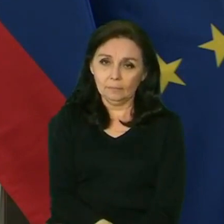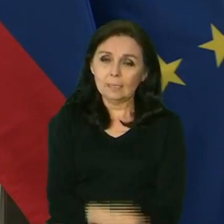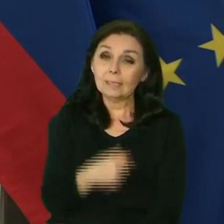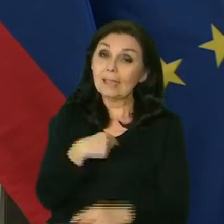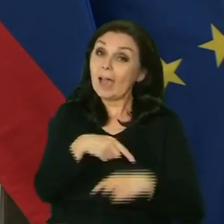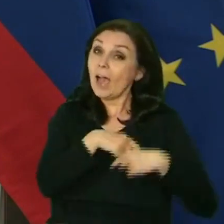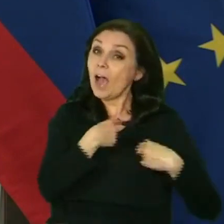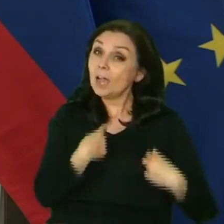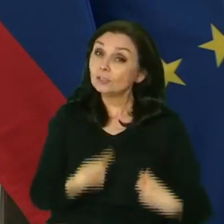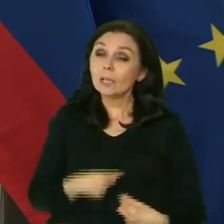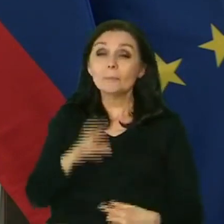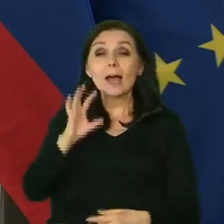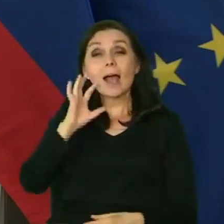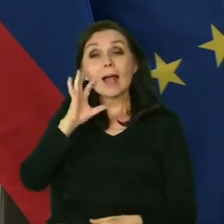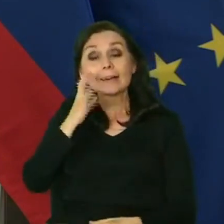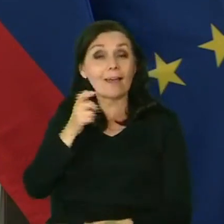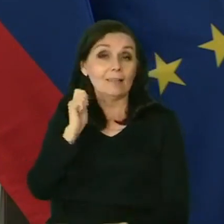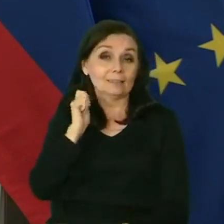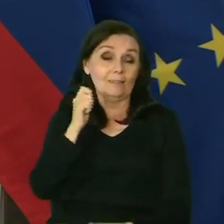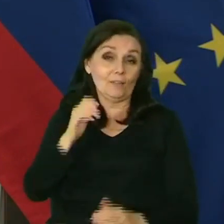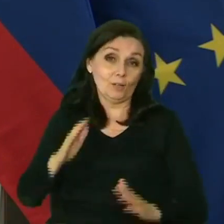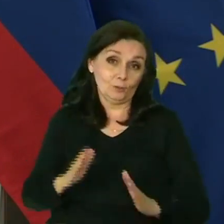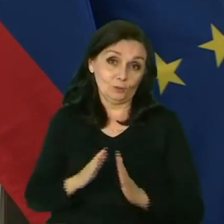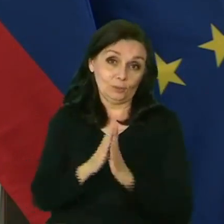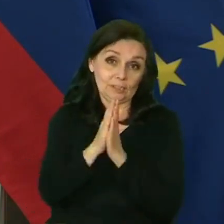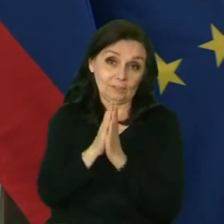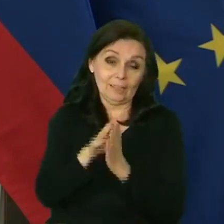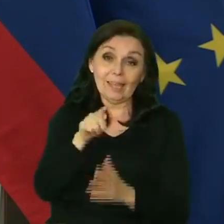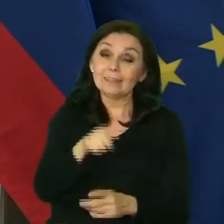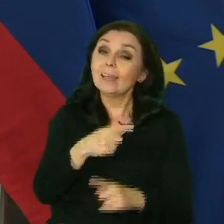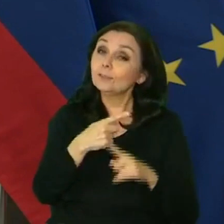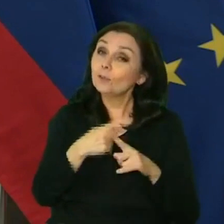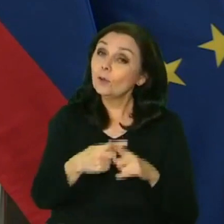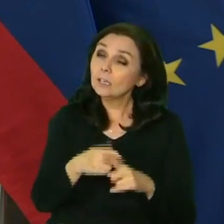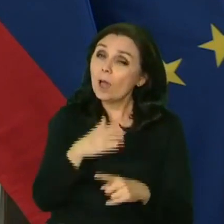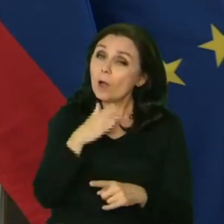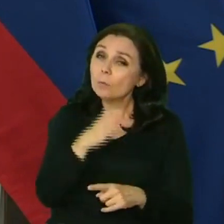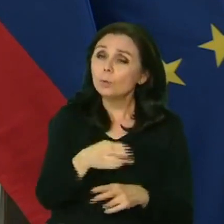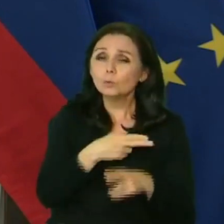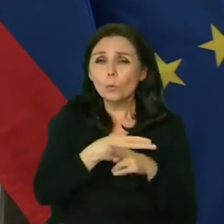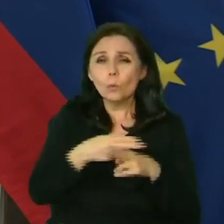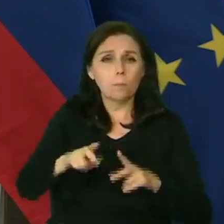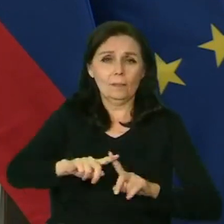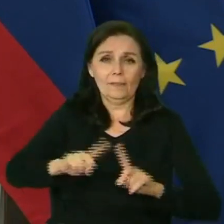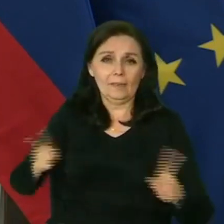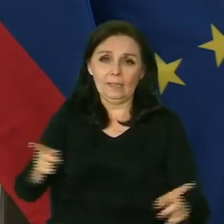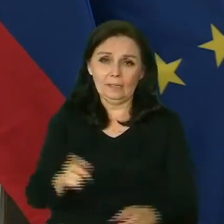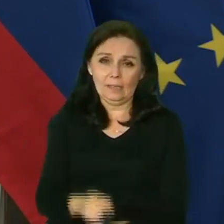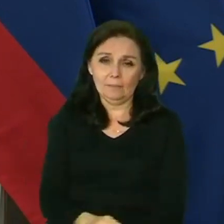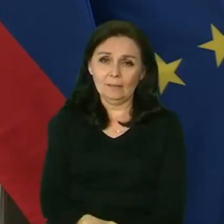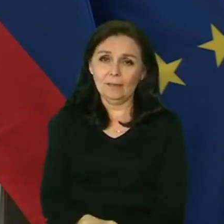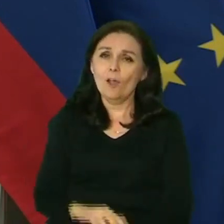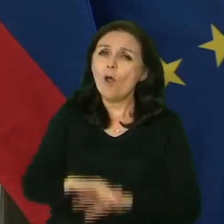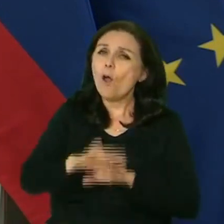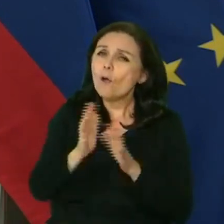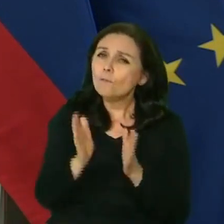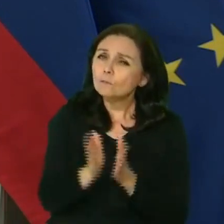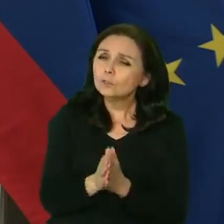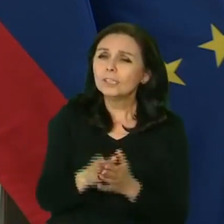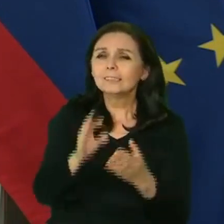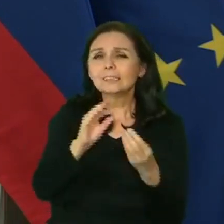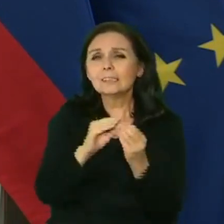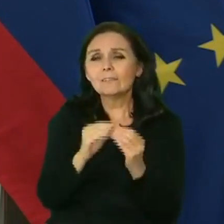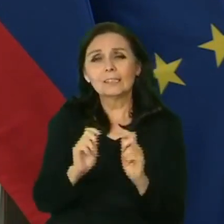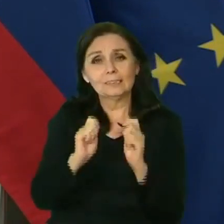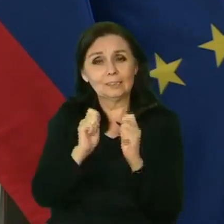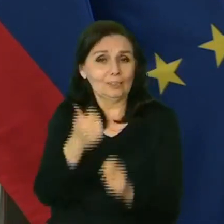Prajem vám krásne veľkonočné sviatky. Tentokrát budú úplne iné. Zbavené všetkých nánosov, ktoré